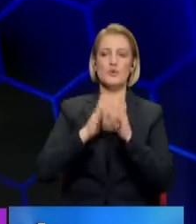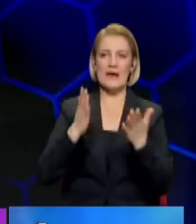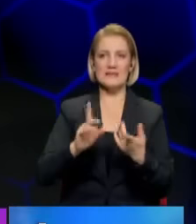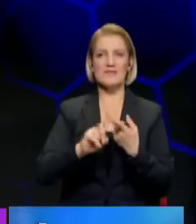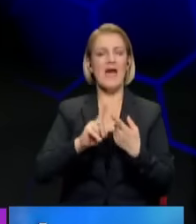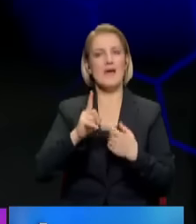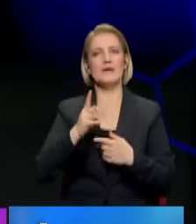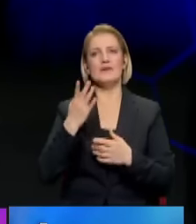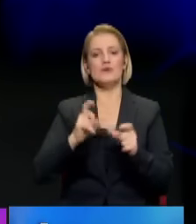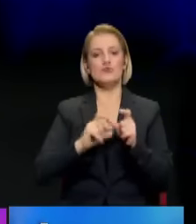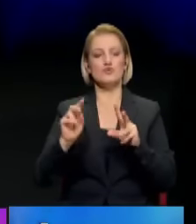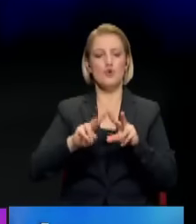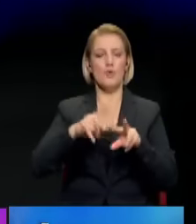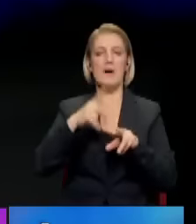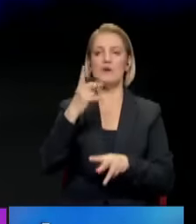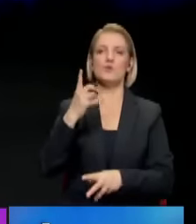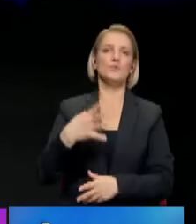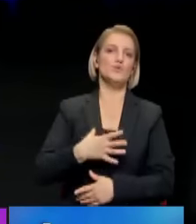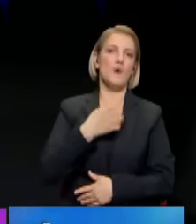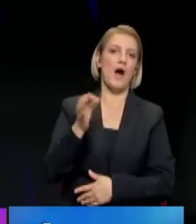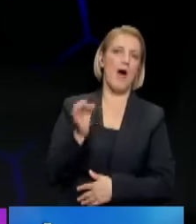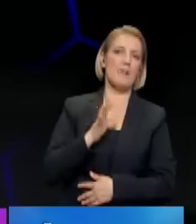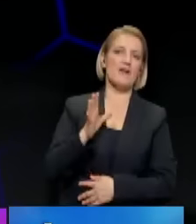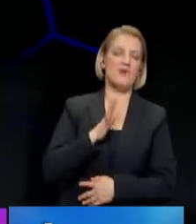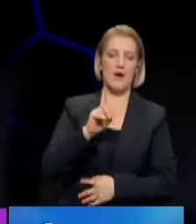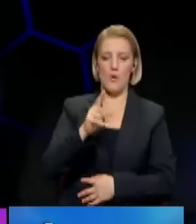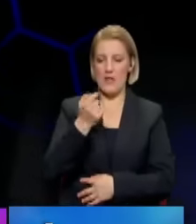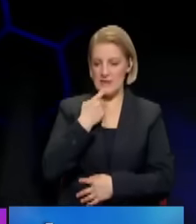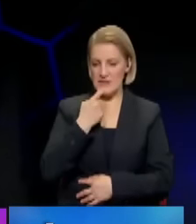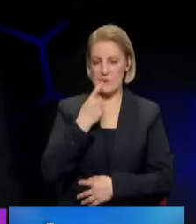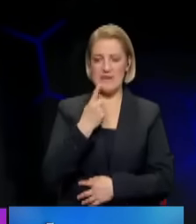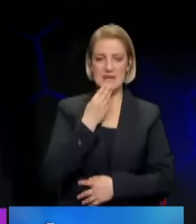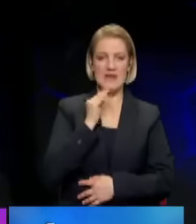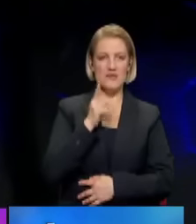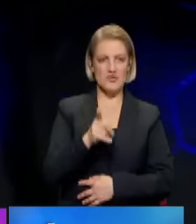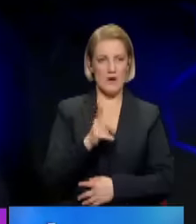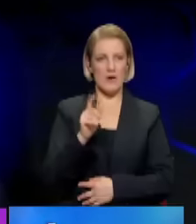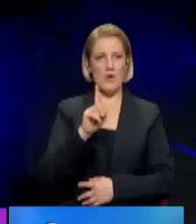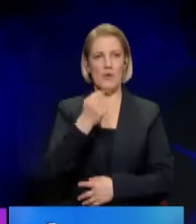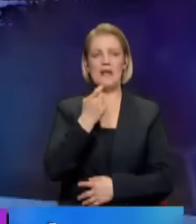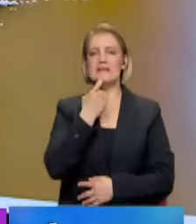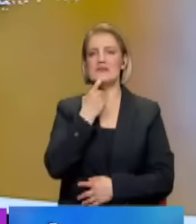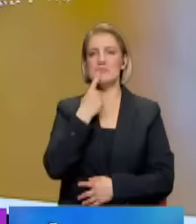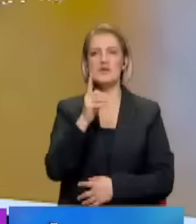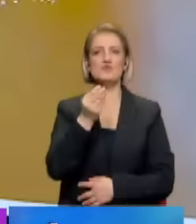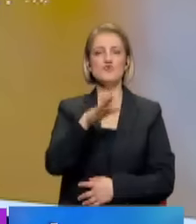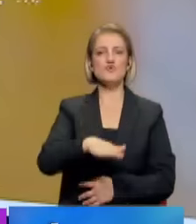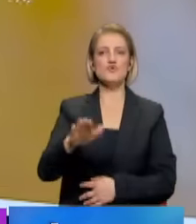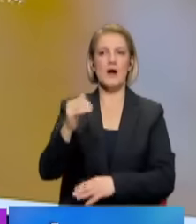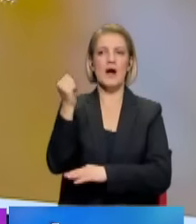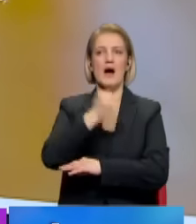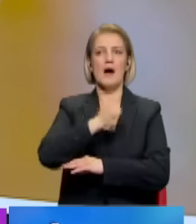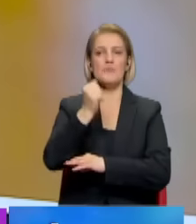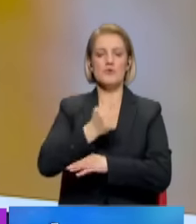selam aldığımıza göre Soma'dan acı bir haber vardı. 16 yaşında bir genç 16 yaşında bir çocuk